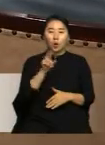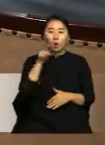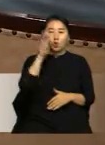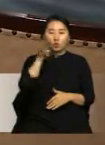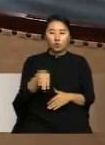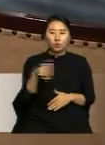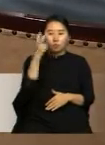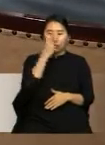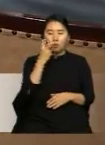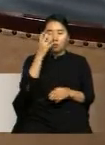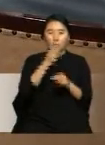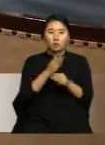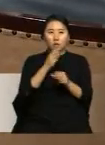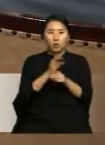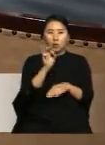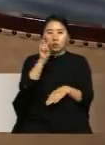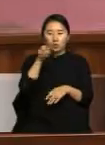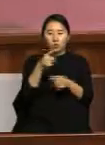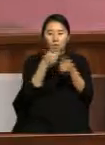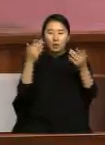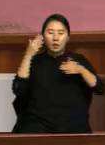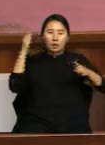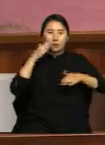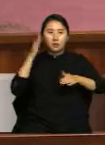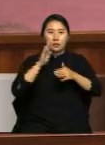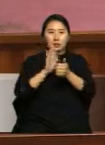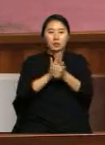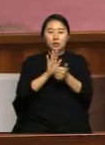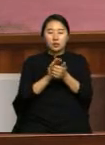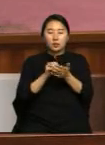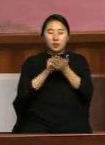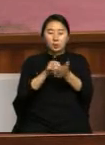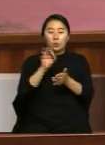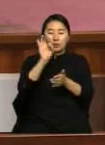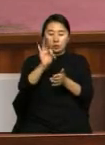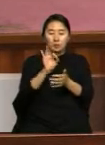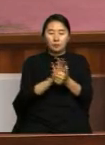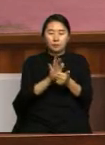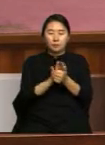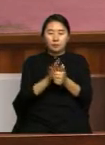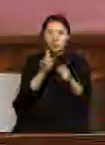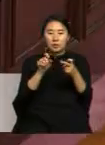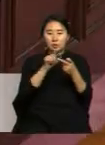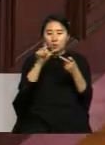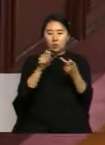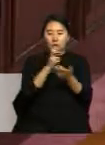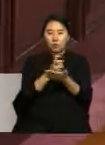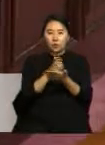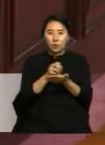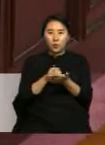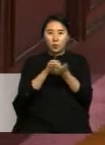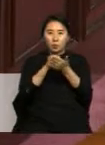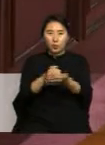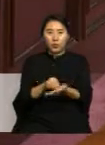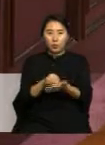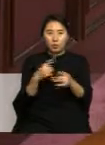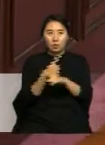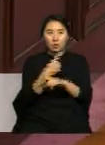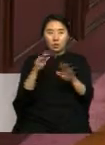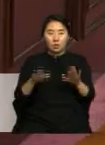여주 시의회가 검토 중인 여주시 대학생 등록금 지원에 관한 조례안 은 오는 12월 정례회 발휘 될 예정이며